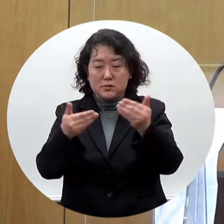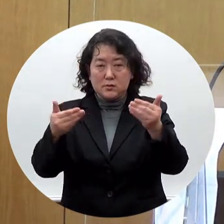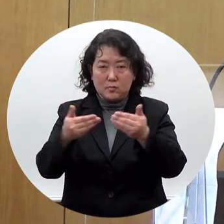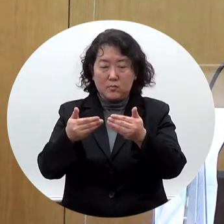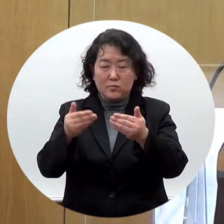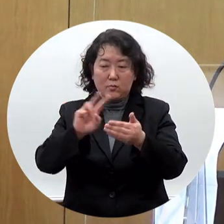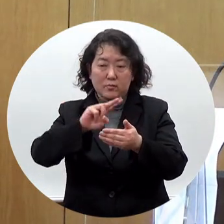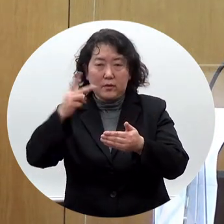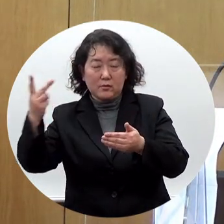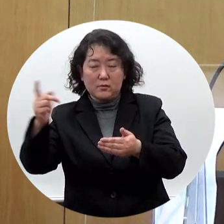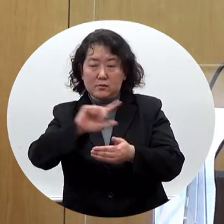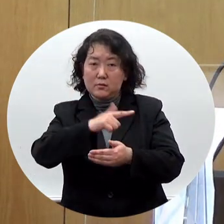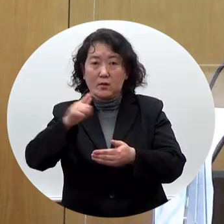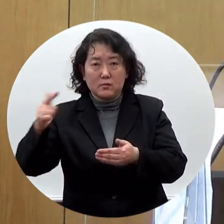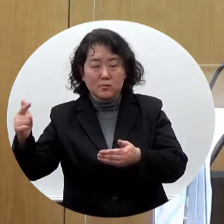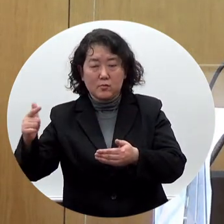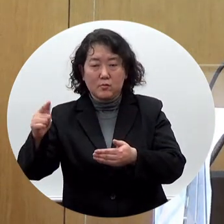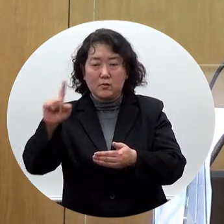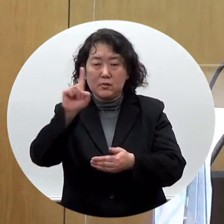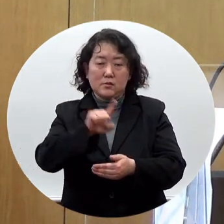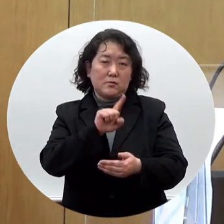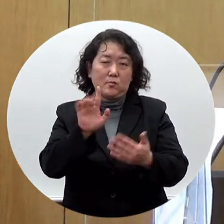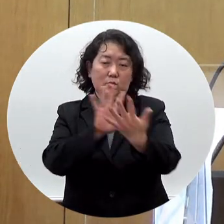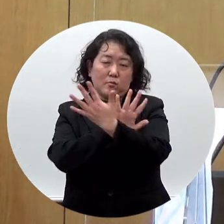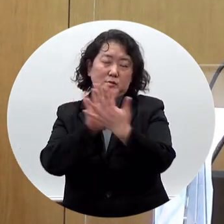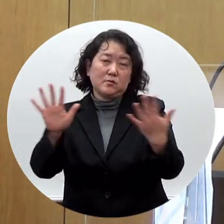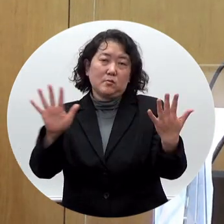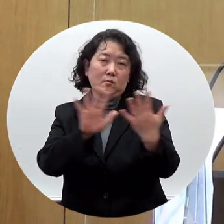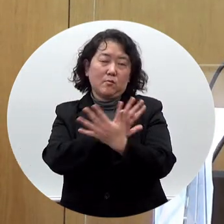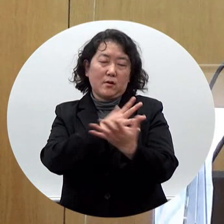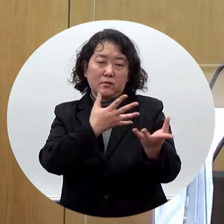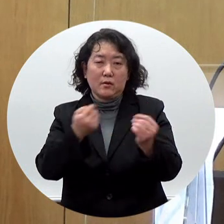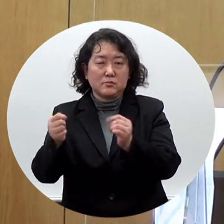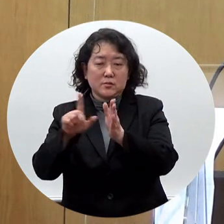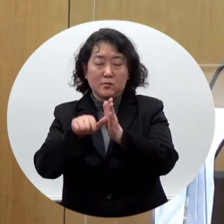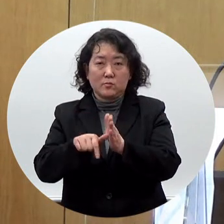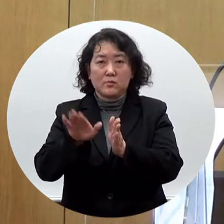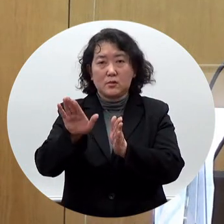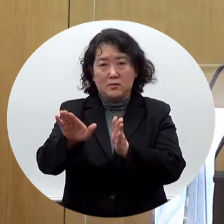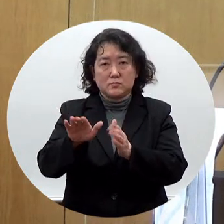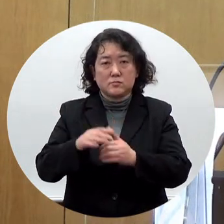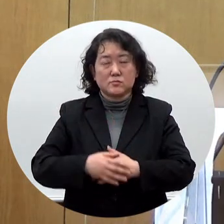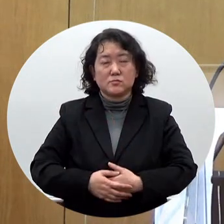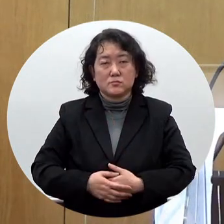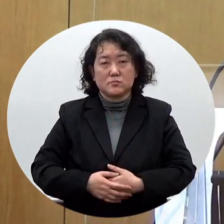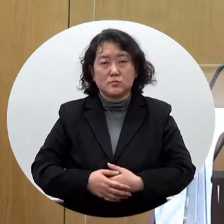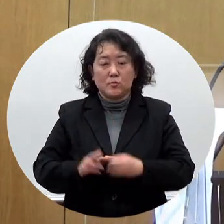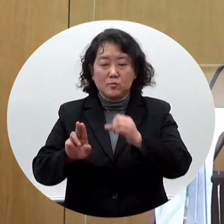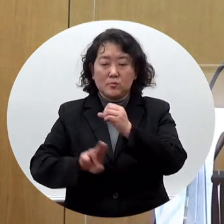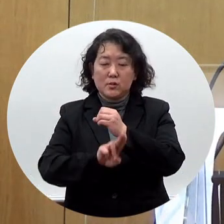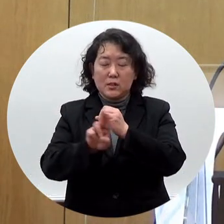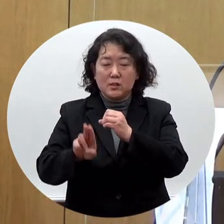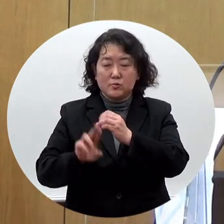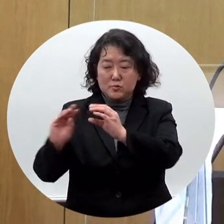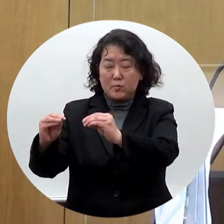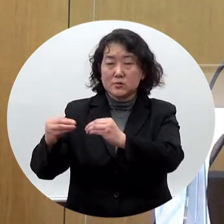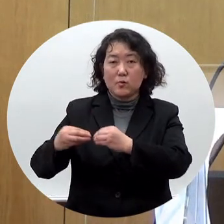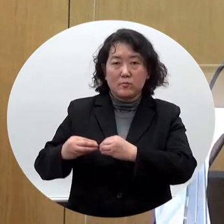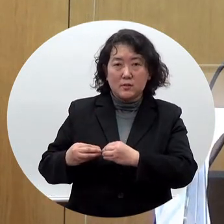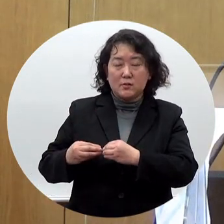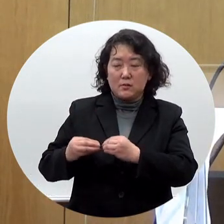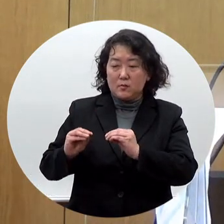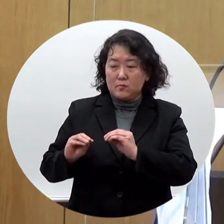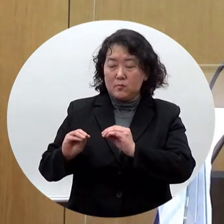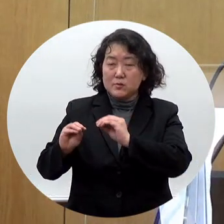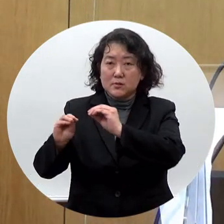転勤であったり人の移動が非常に多い時期に差し掛かっております。ウイルスの持ち込みあるいは持